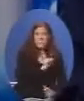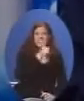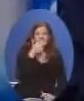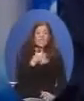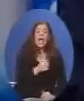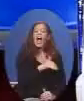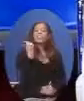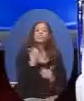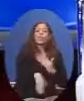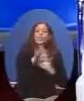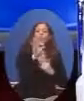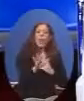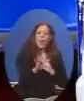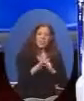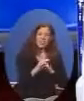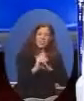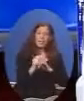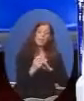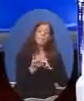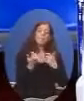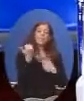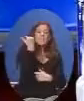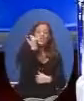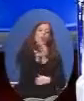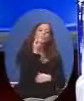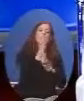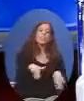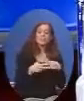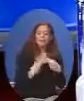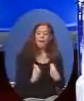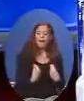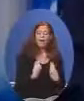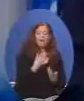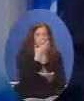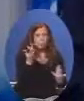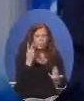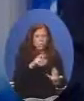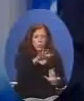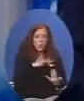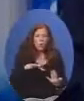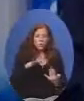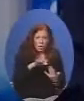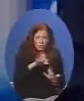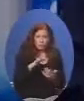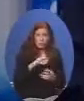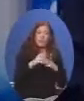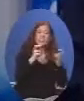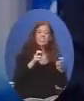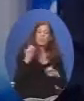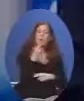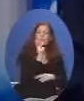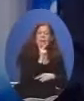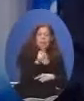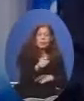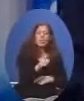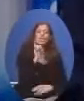הסוף שלך כפקידת חטיפת ילדים קרב. מסתבר שיש שכונה שלמה בעיר שעשית שם טרור. כל השכונה מקללים אותך